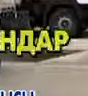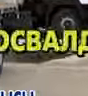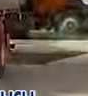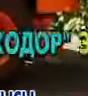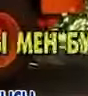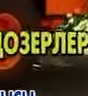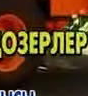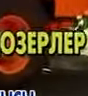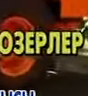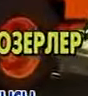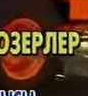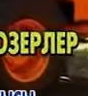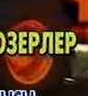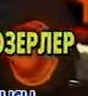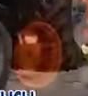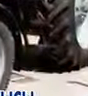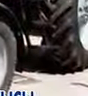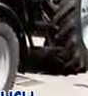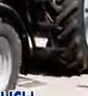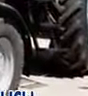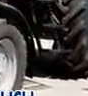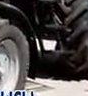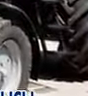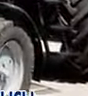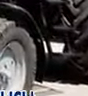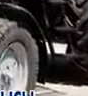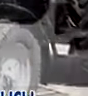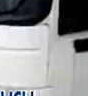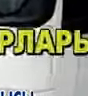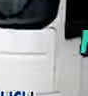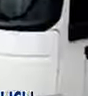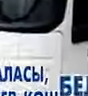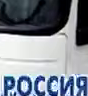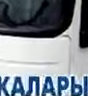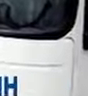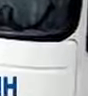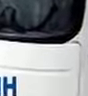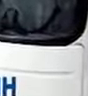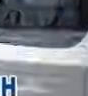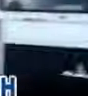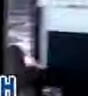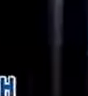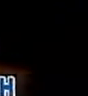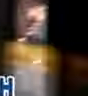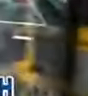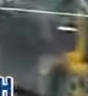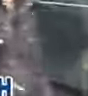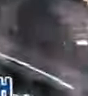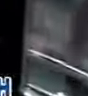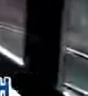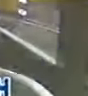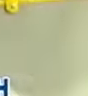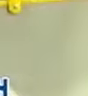Амкадор экскаваторлары мен бульдозерлері. НТЗ тракторларының кез келген үлгісін сатып алуыңызға болады. Қазбел техника